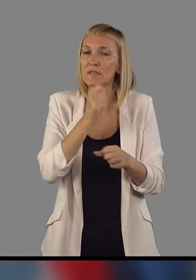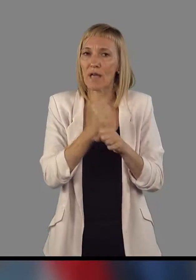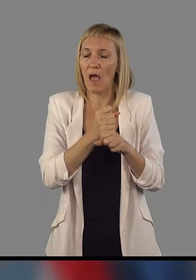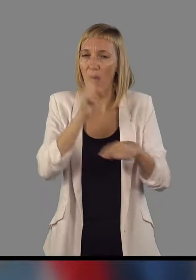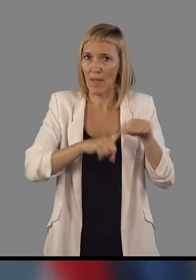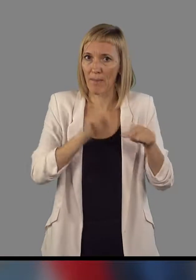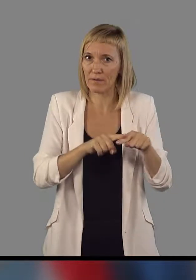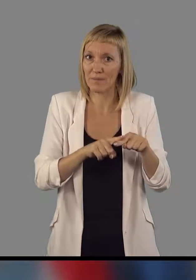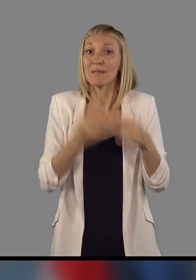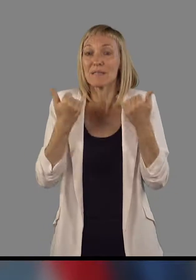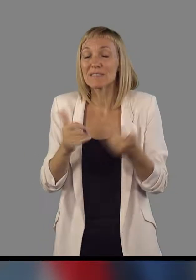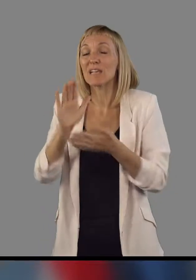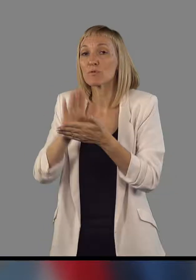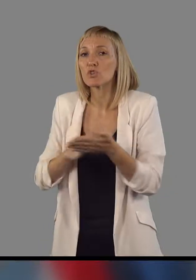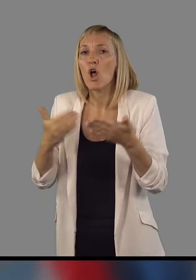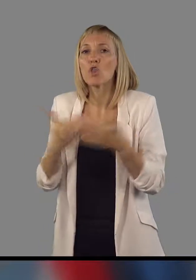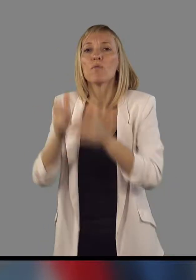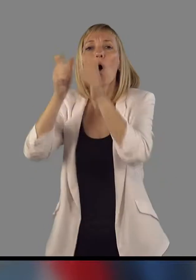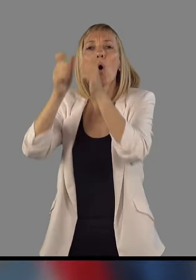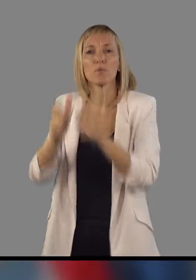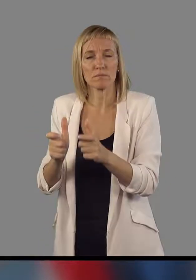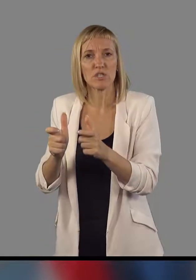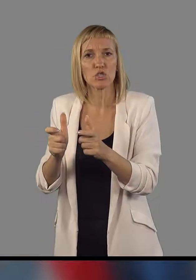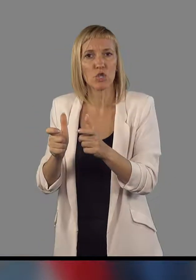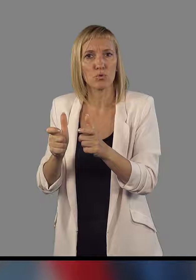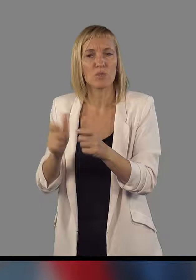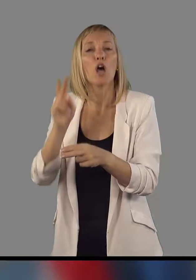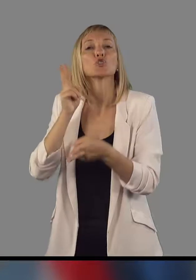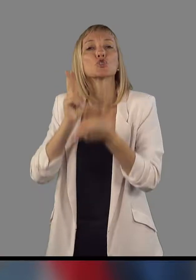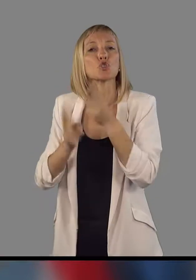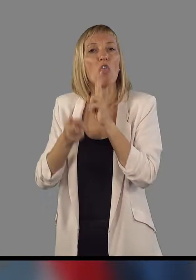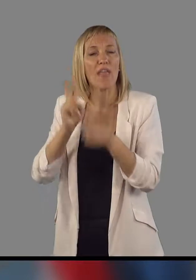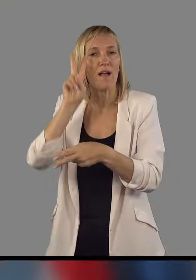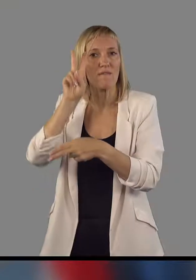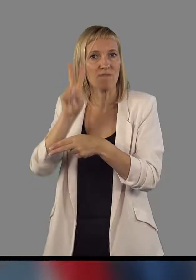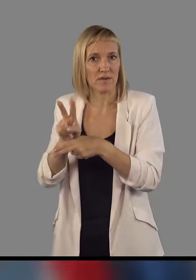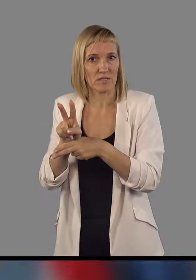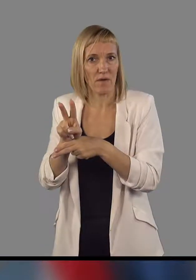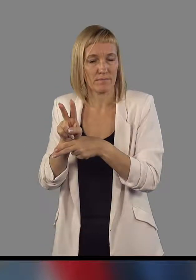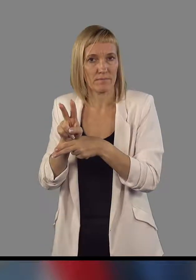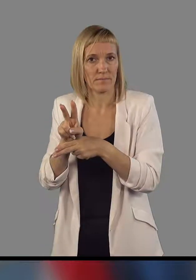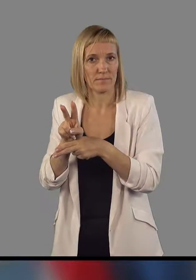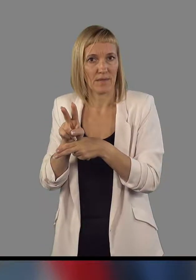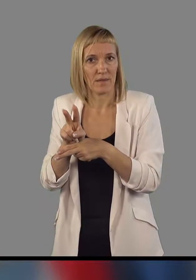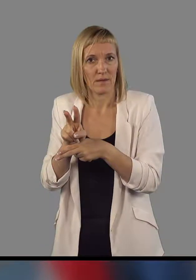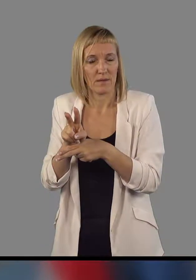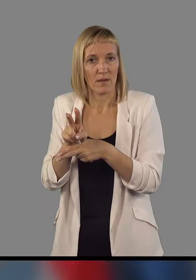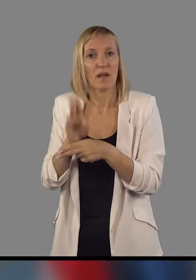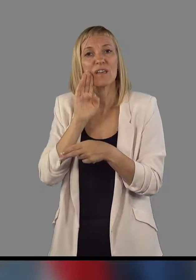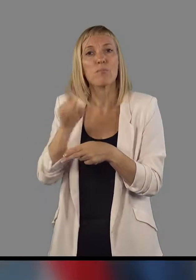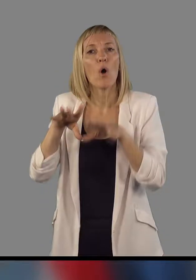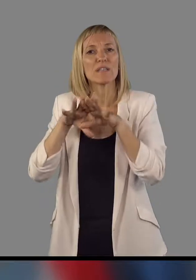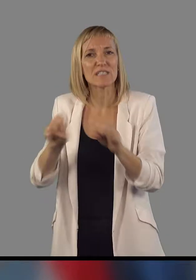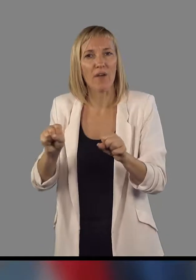ta institut, uvajamo institut pravnega varstva, sodnega varstva, ki ga